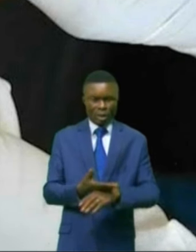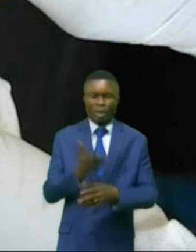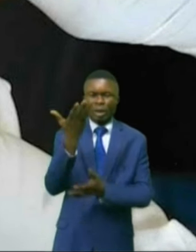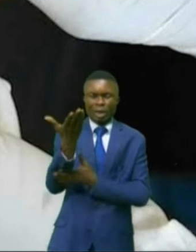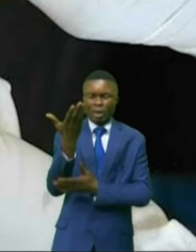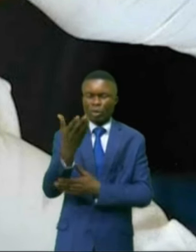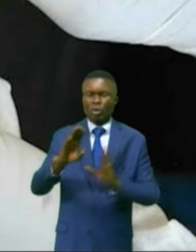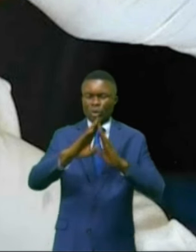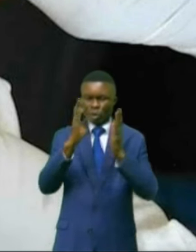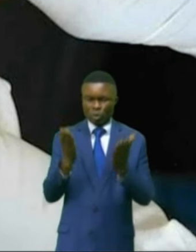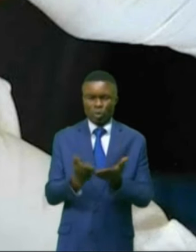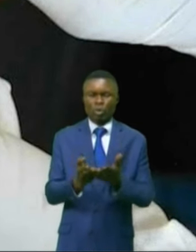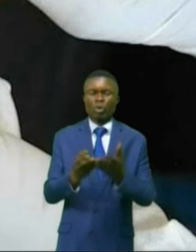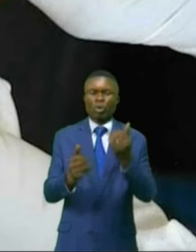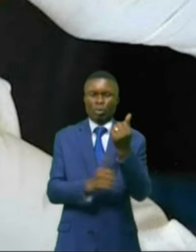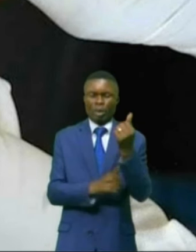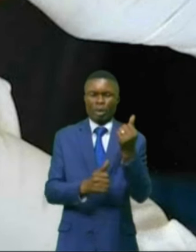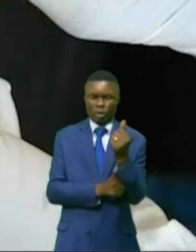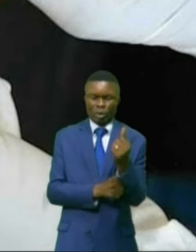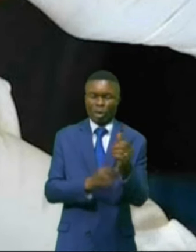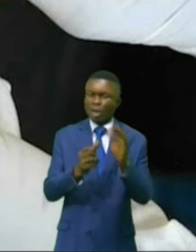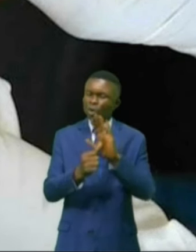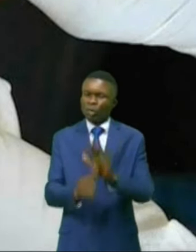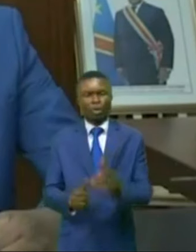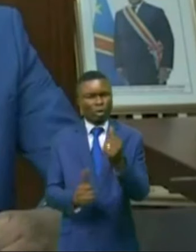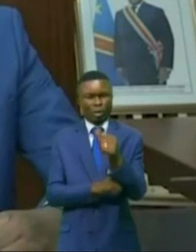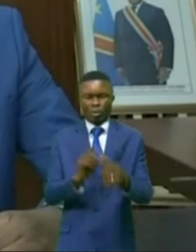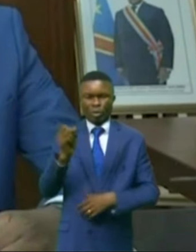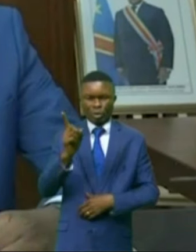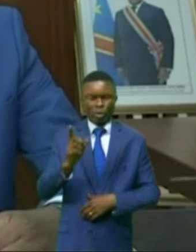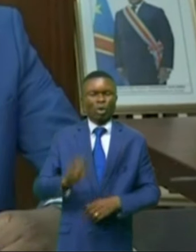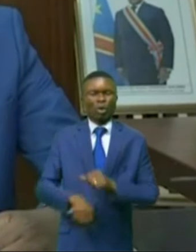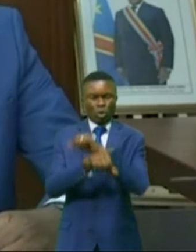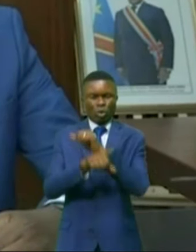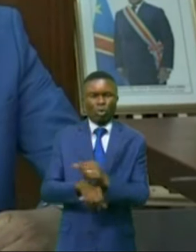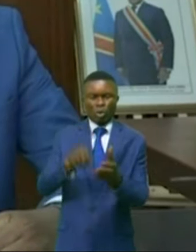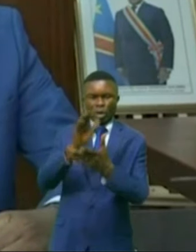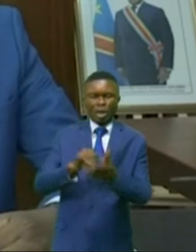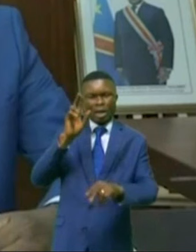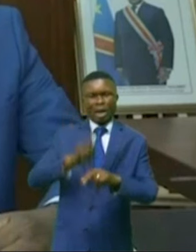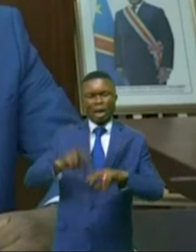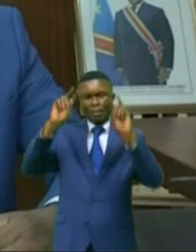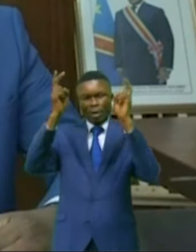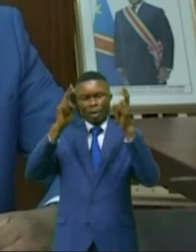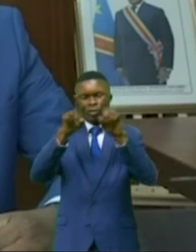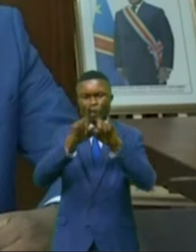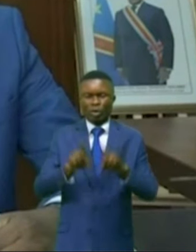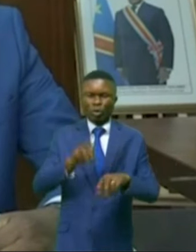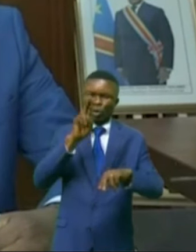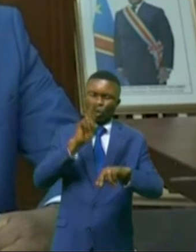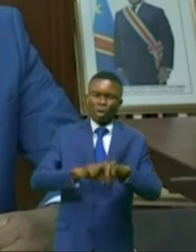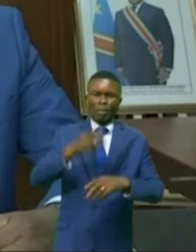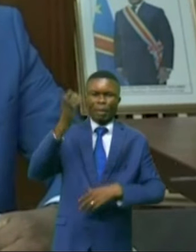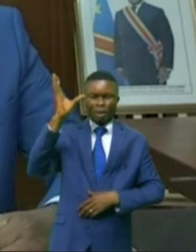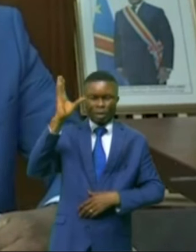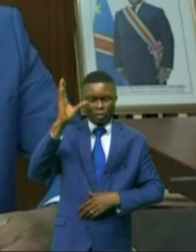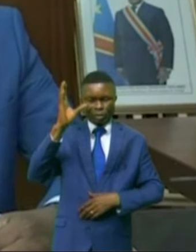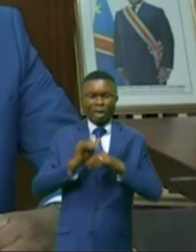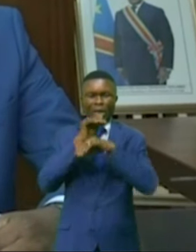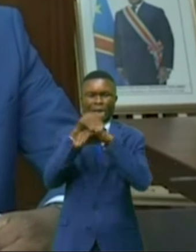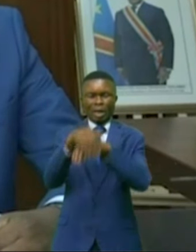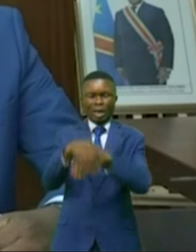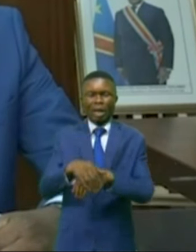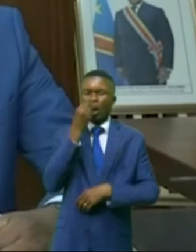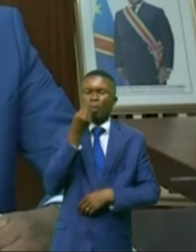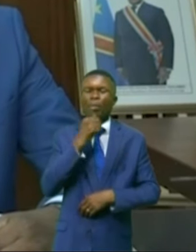interpellation adressée à nous tous sans exception, que nous habitions en ville ou en milieu rural. Cet engagement ne doit pas se limiter à la